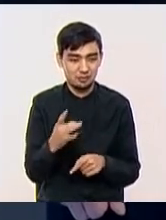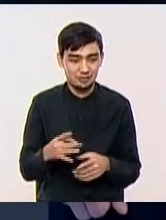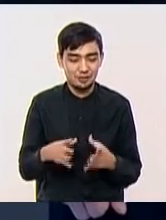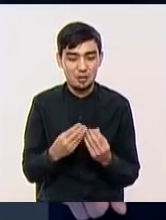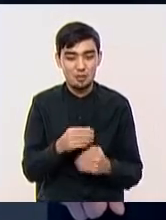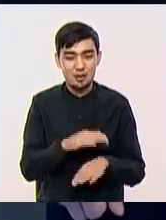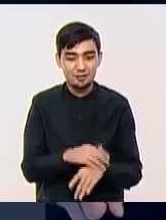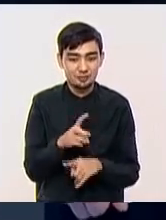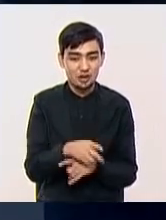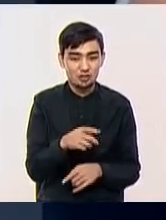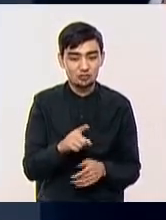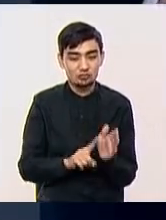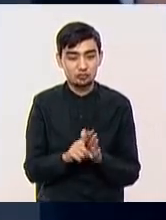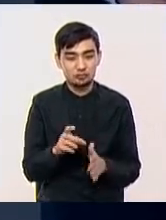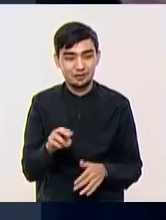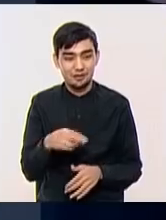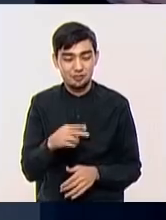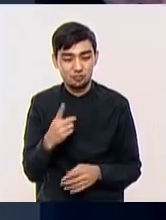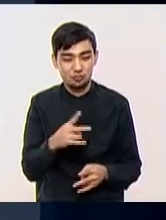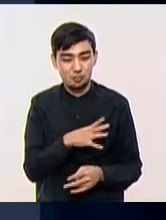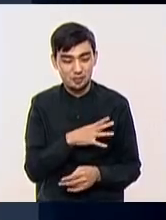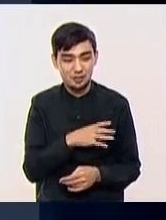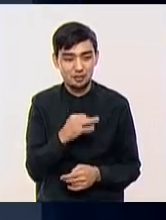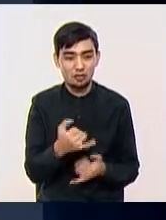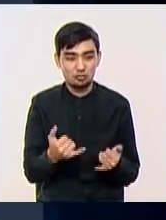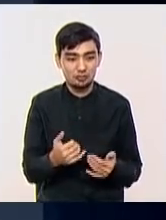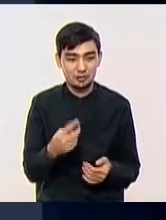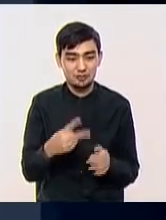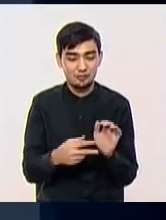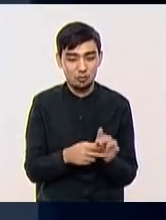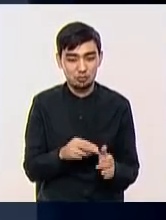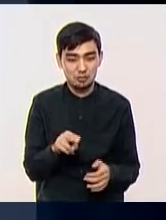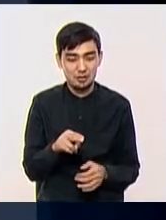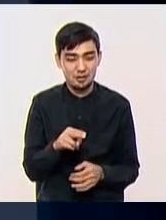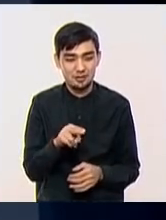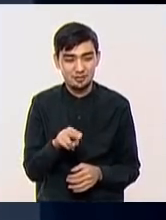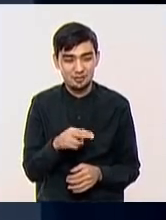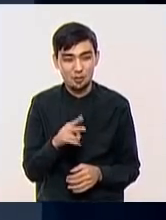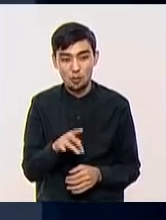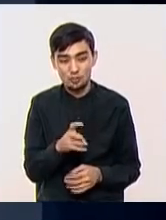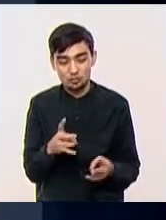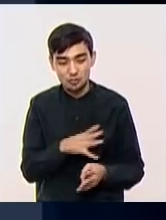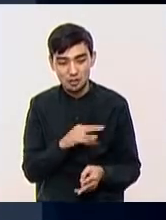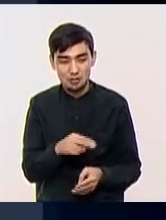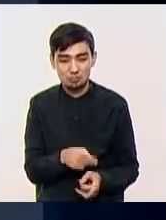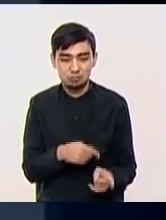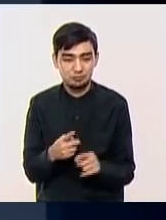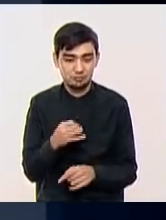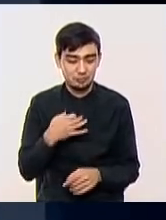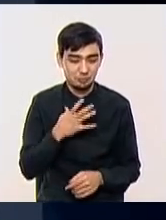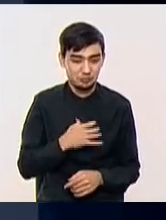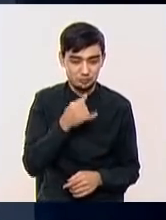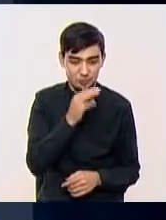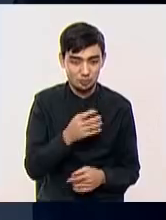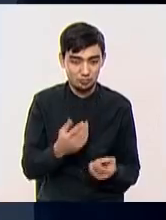Желтоқсанның басында өтуі тиіс конкурс оның ішіне кейіннен 28-ге енді міне қаңтардың соңына ауыстырылып отыр. Шыдамымыз бітті деген азаматтар байқау